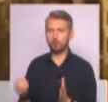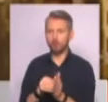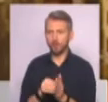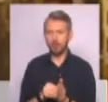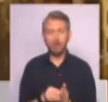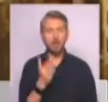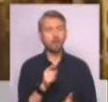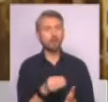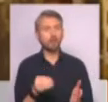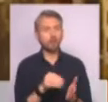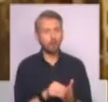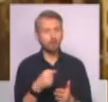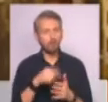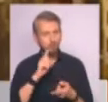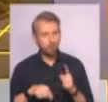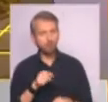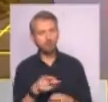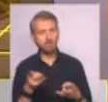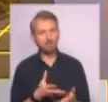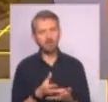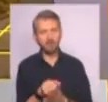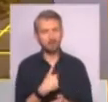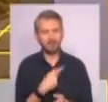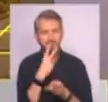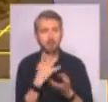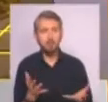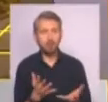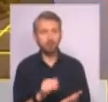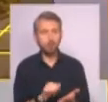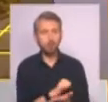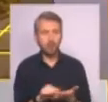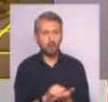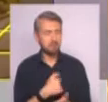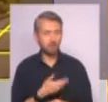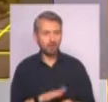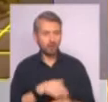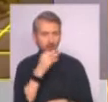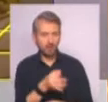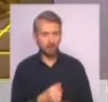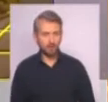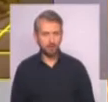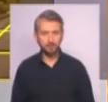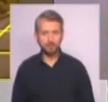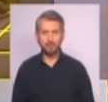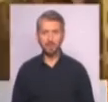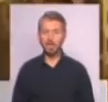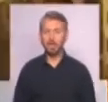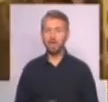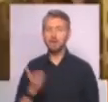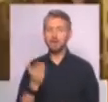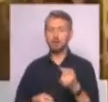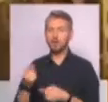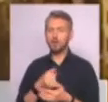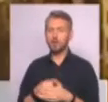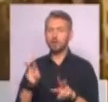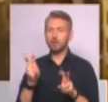стоїть, скоріше всього, по логіці, треба було б її заплатити. Але я не бачу ще документів, мені важко сказати. Пане Романе, якщо повертатись до